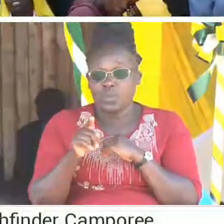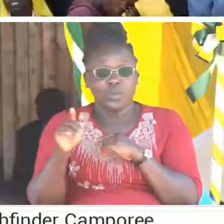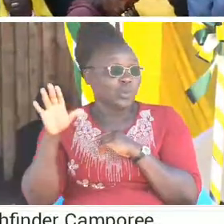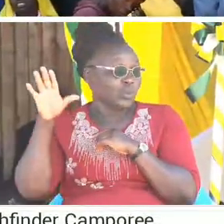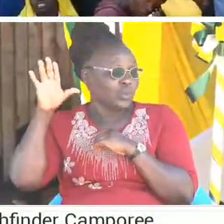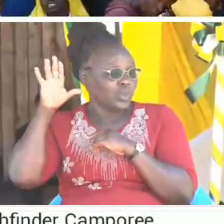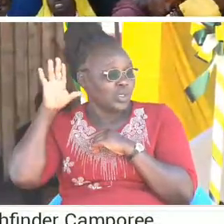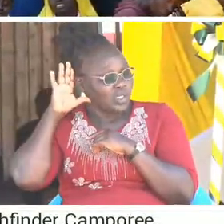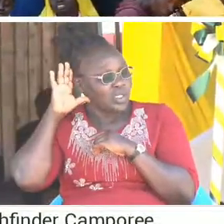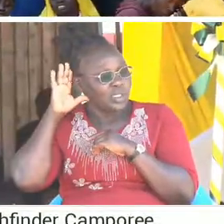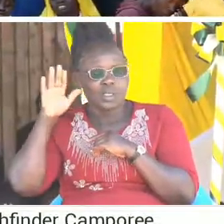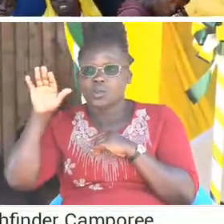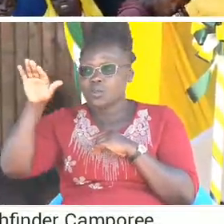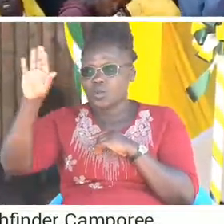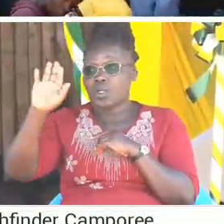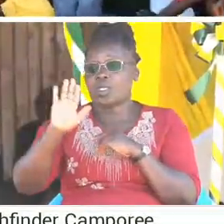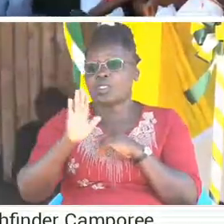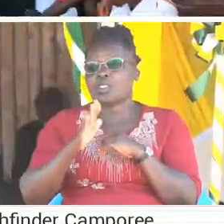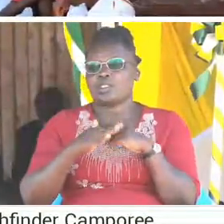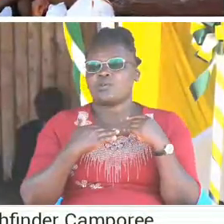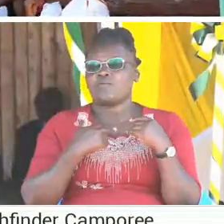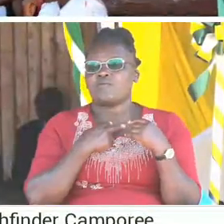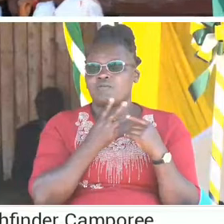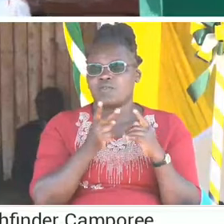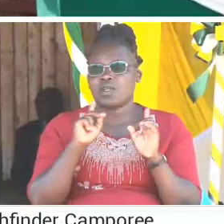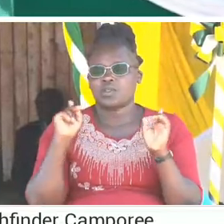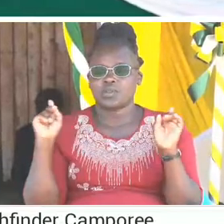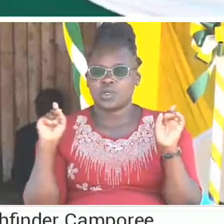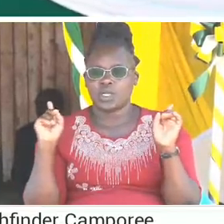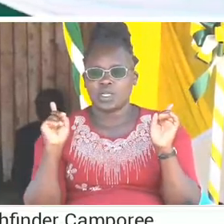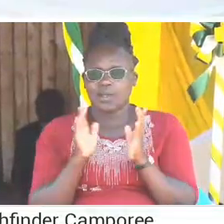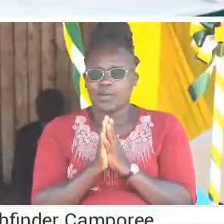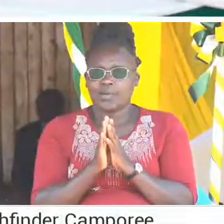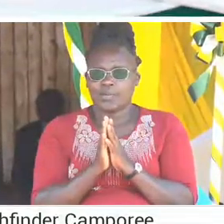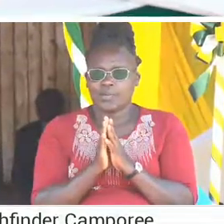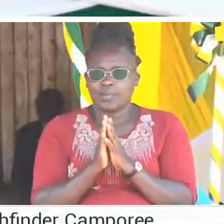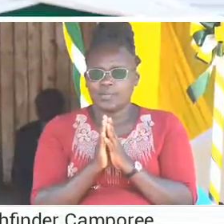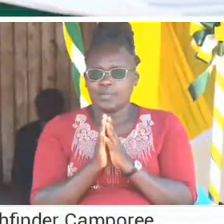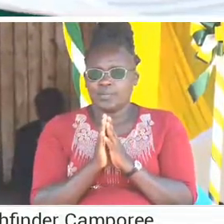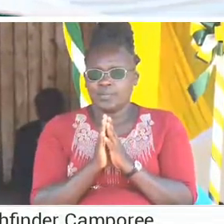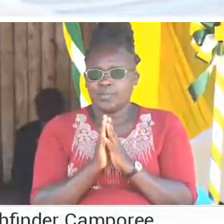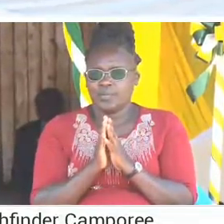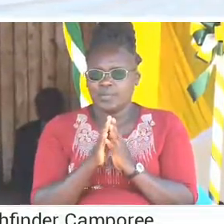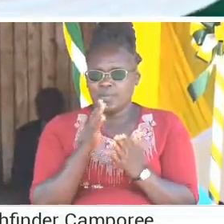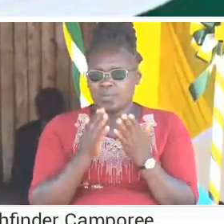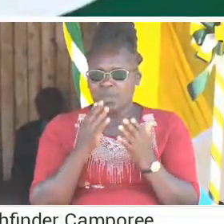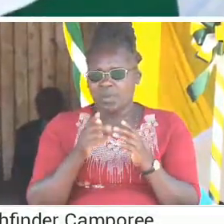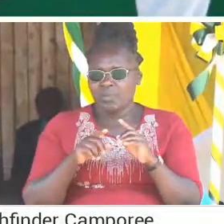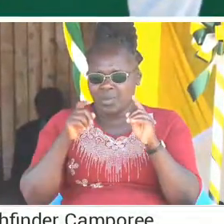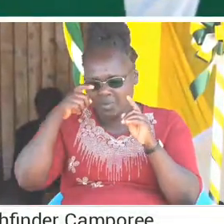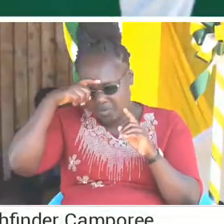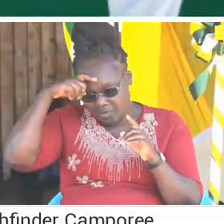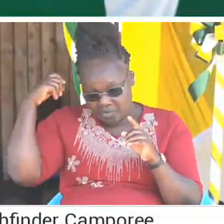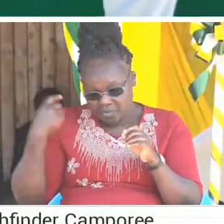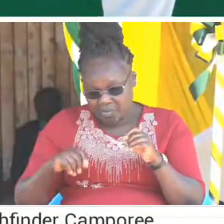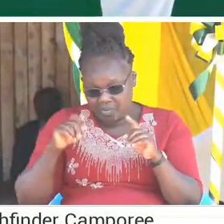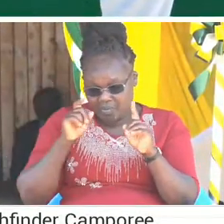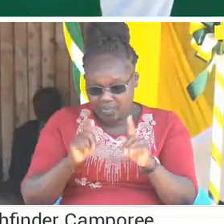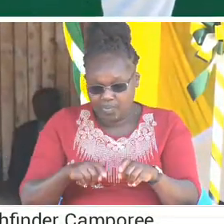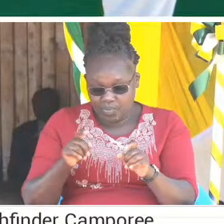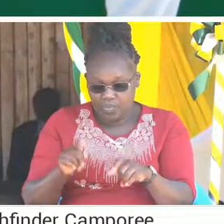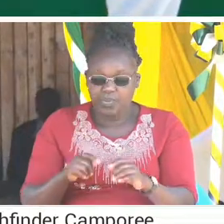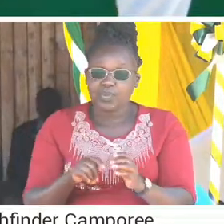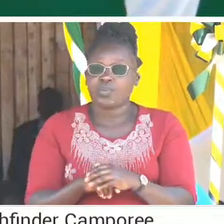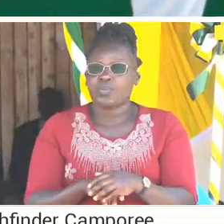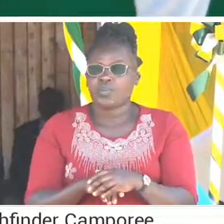Kuna mahali unahangaika, pengine ni shamba, unalima na kulima. Unalima na kulima uone matokeo. Mwingine ni